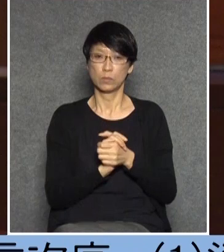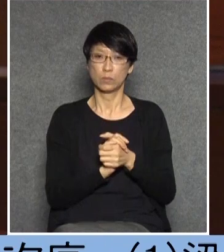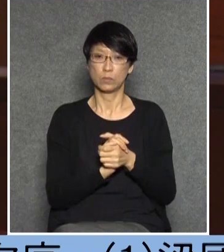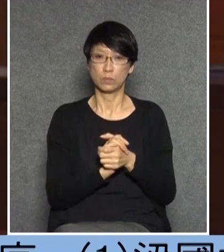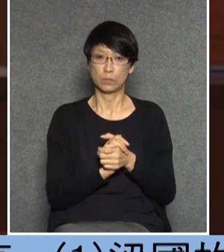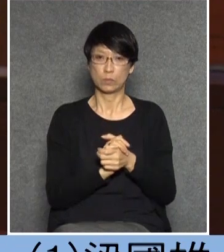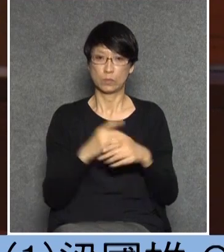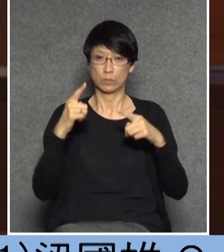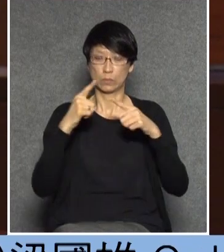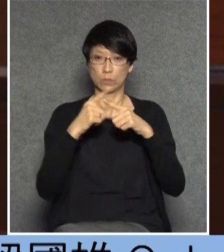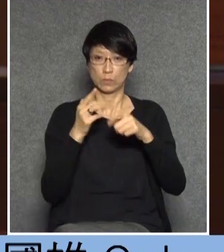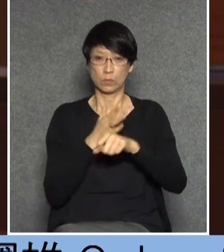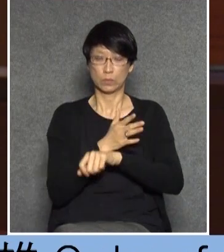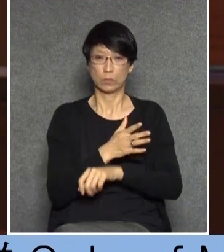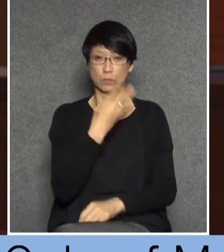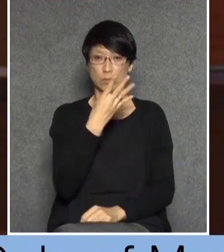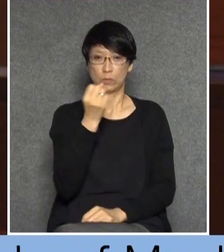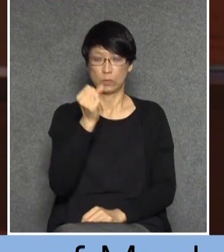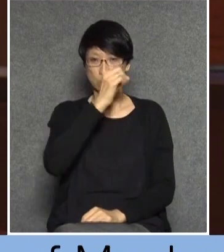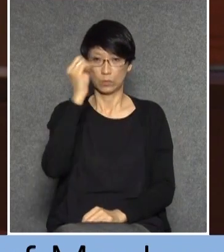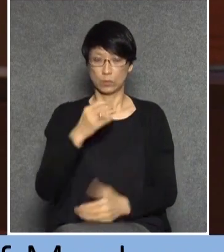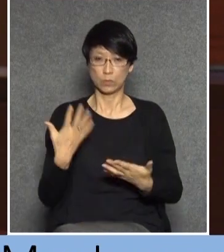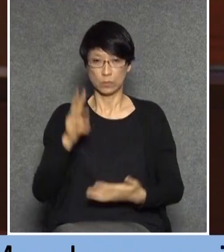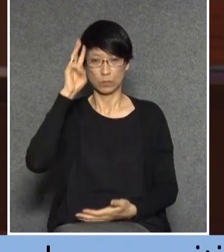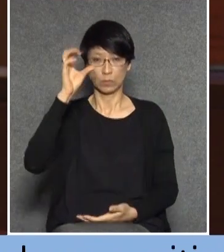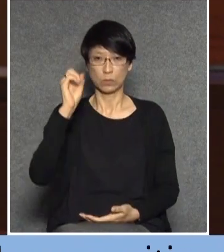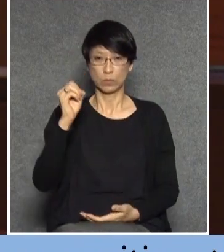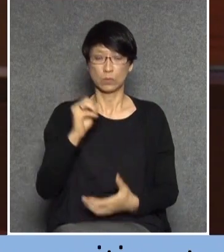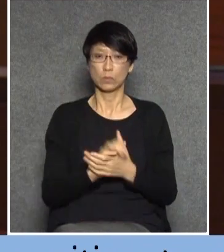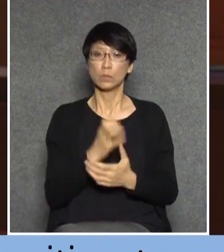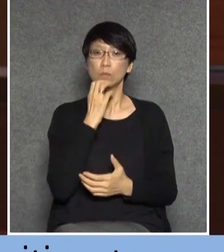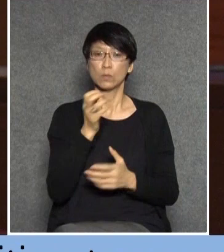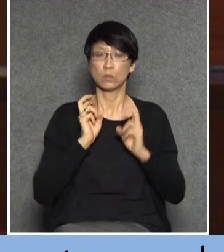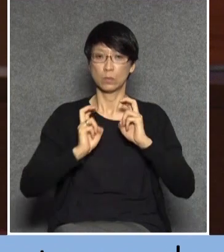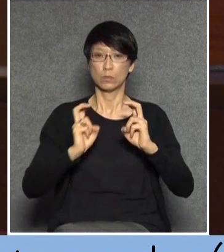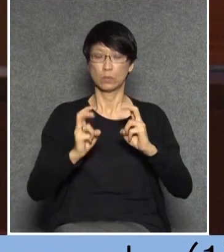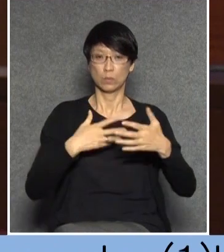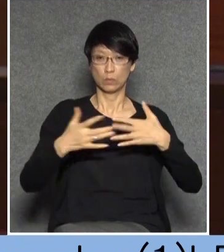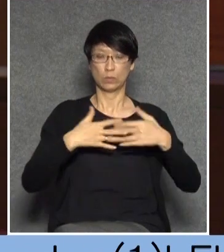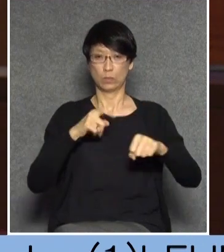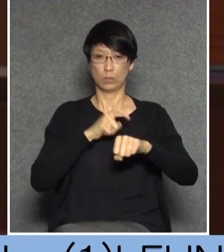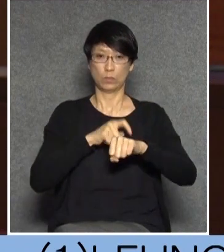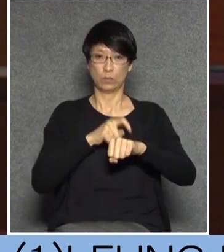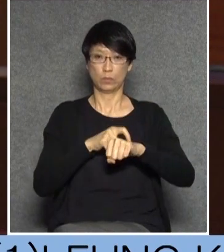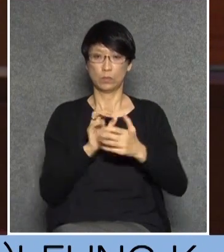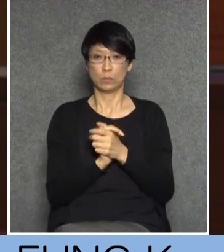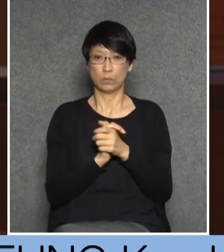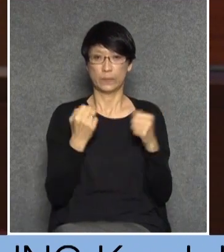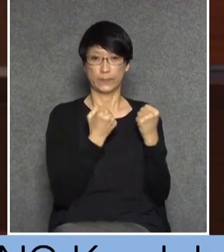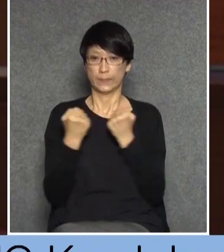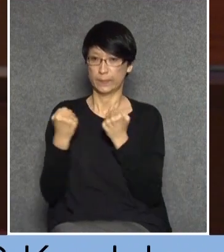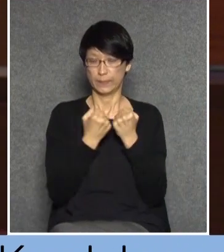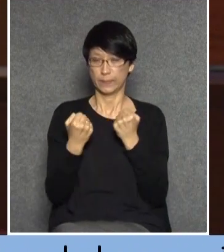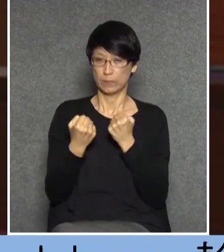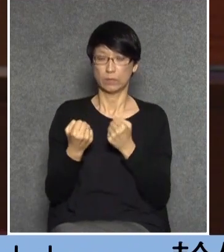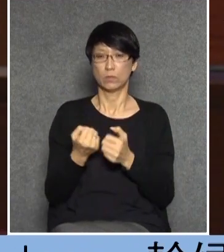量超過四成，而家嘅將軍路同埋東鐵線繁忙時段已經係逼爆，西